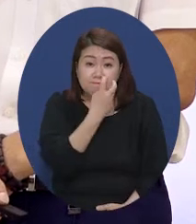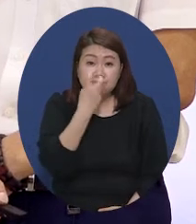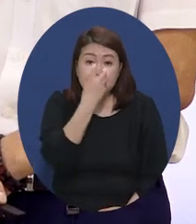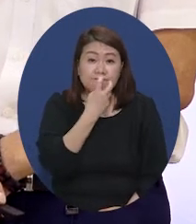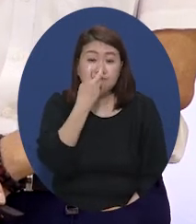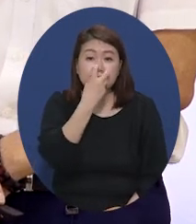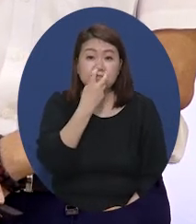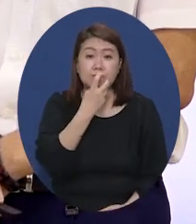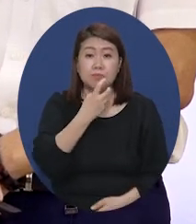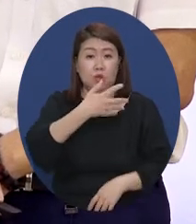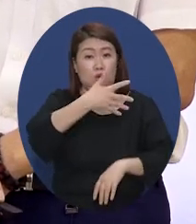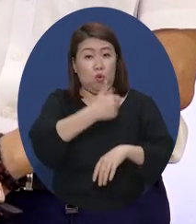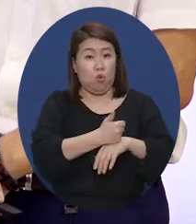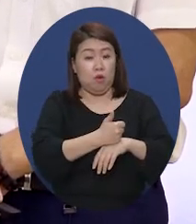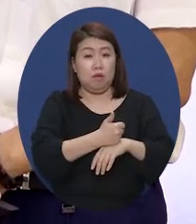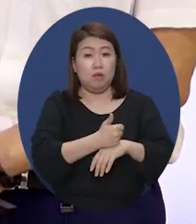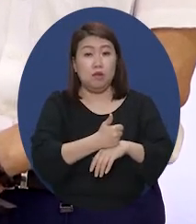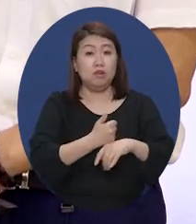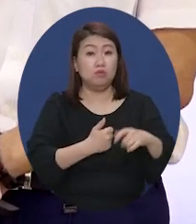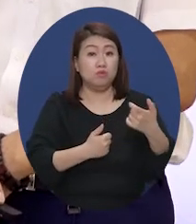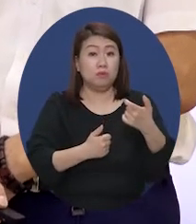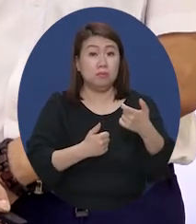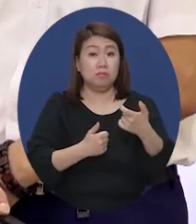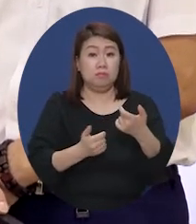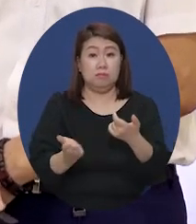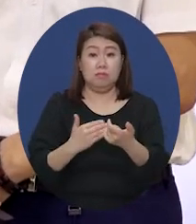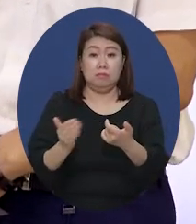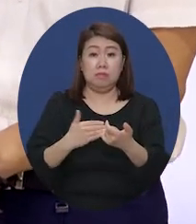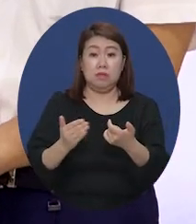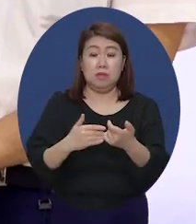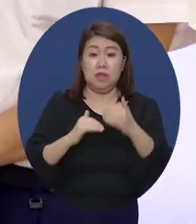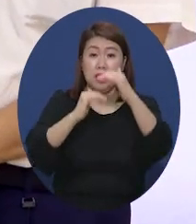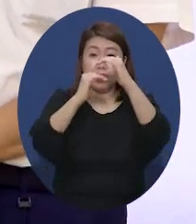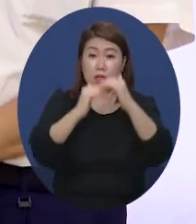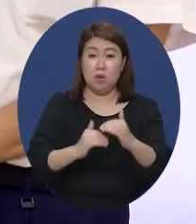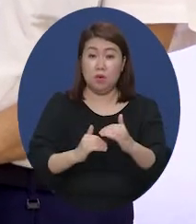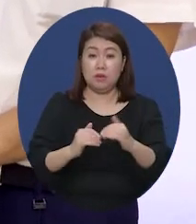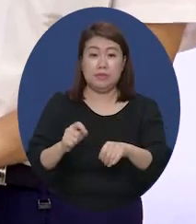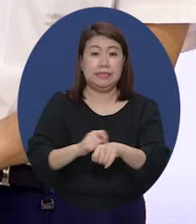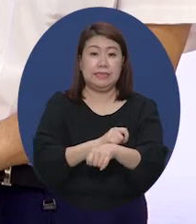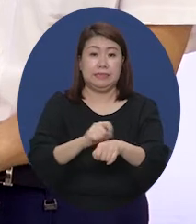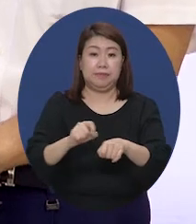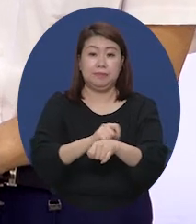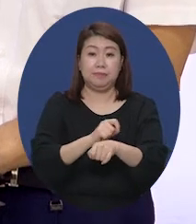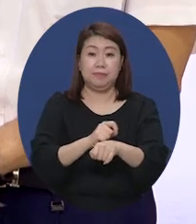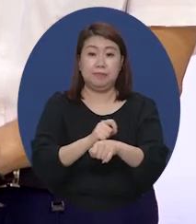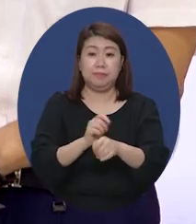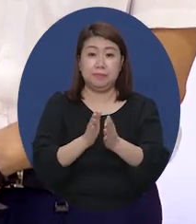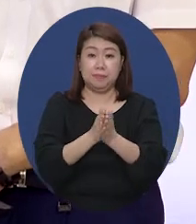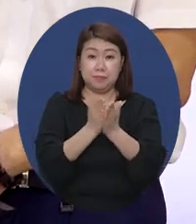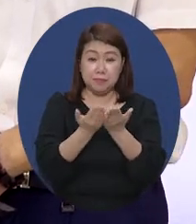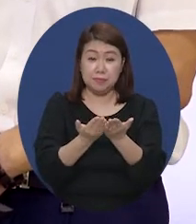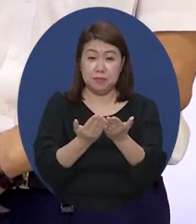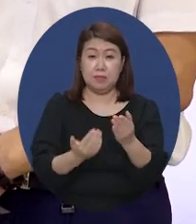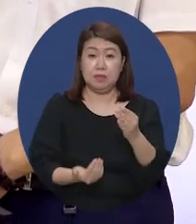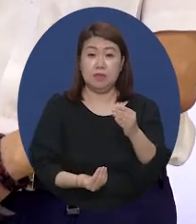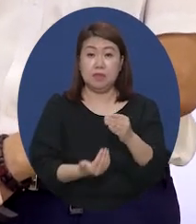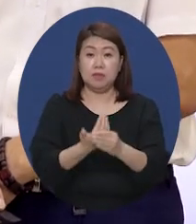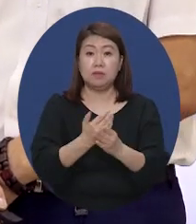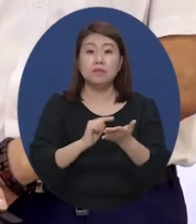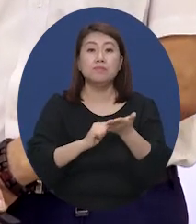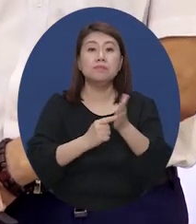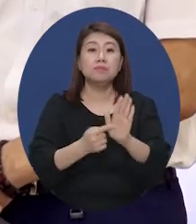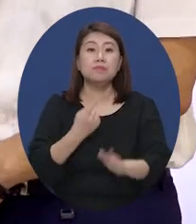탐사를 한 적이 있더라고요, 보니까. 그 특집으로 한 60여 페이지 정도에 달하는 내용으로 특집이 나온 적이 있는데 그걸 제가